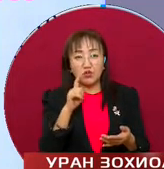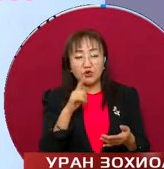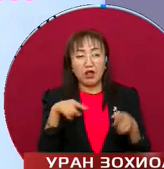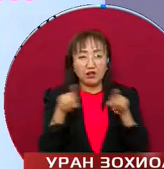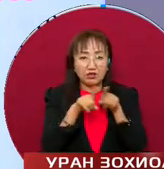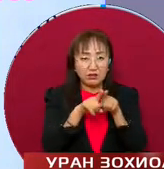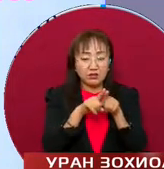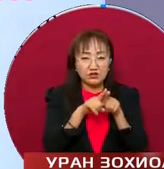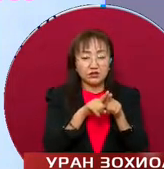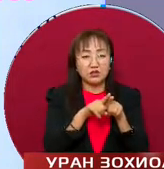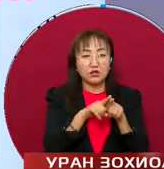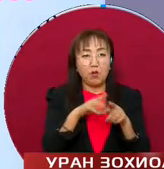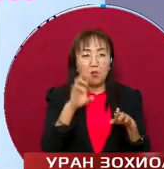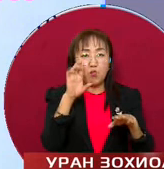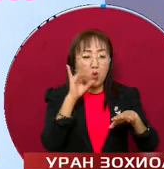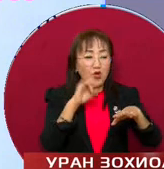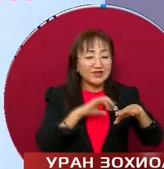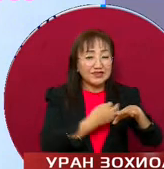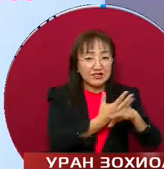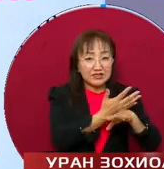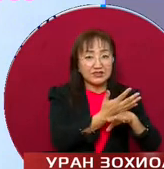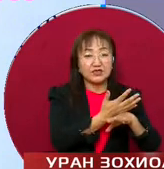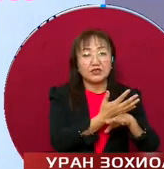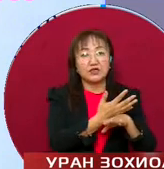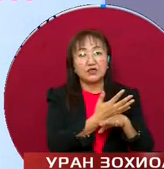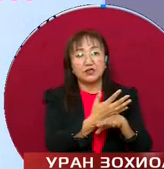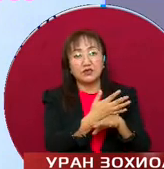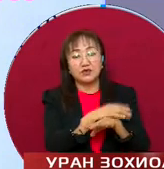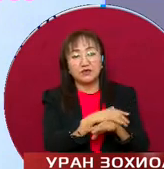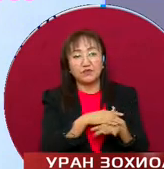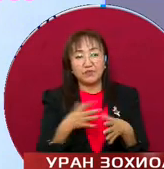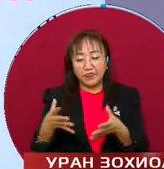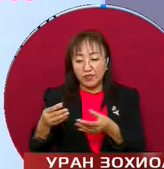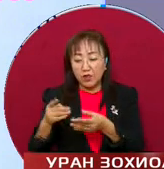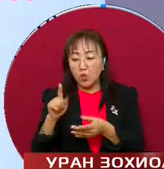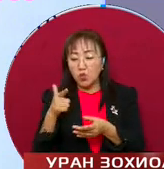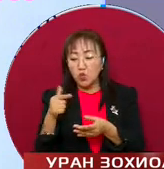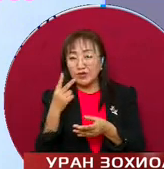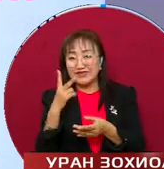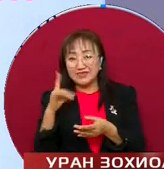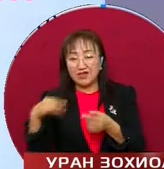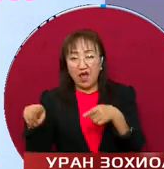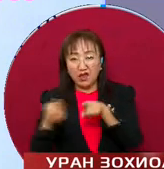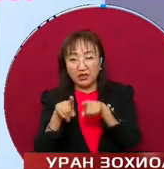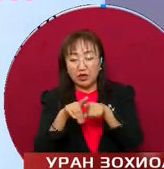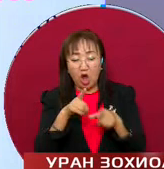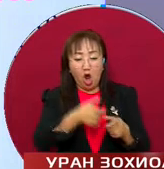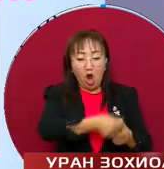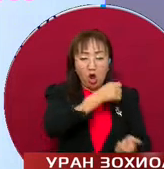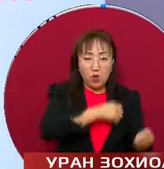Дэвтээсэн гүзээ шиг ширэн ховоо. За мөн гулууцхан хөх тэмээ.